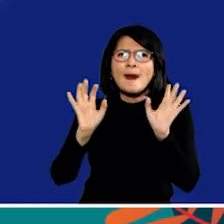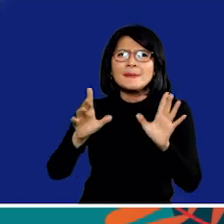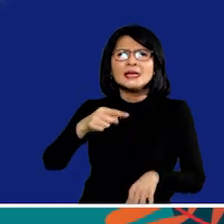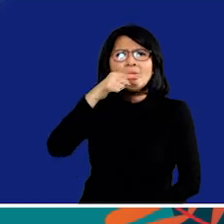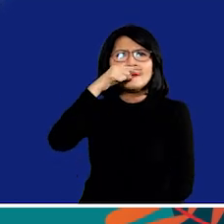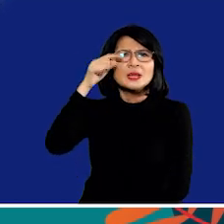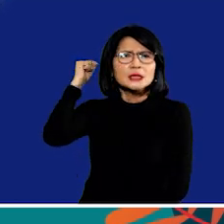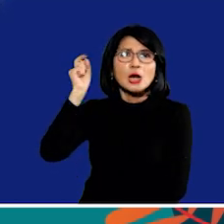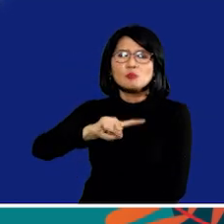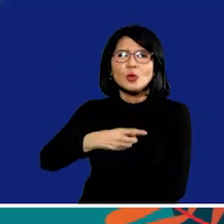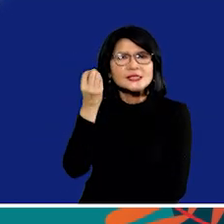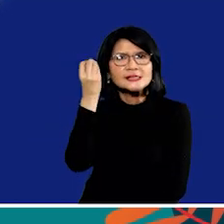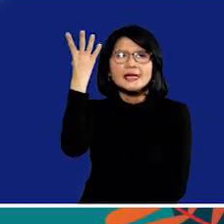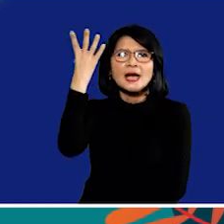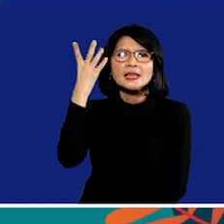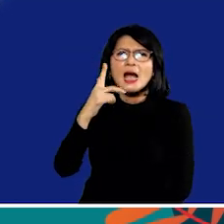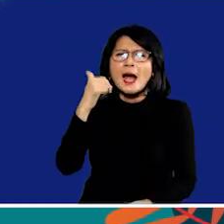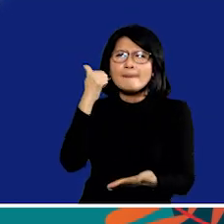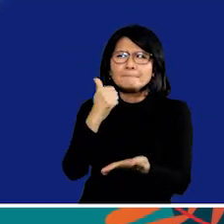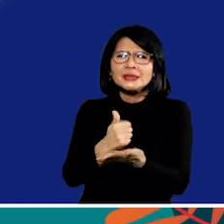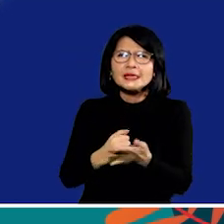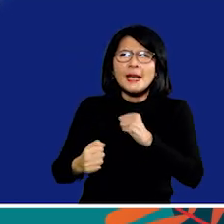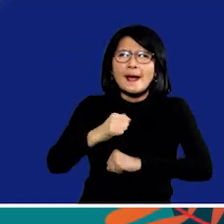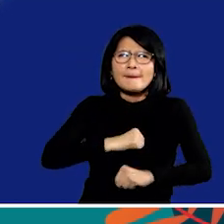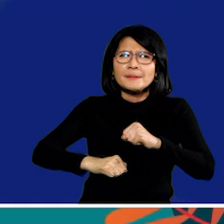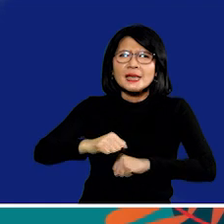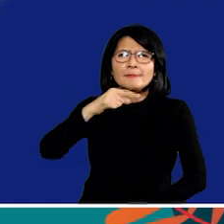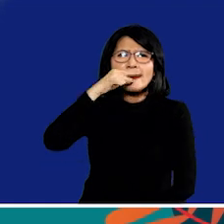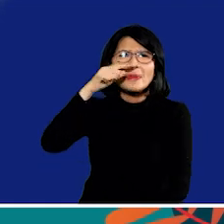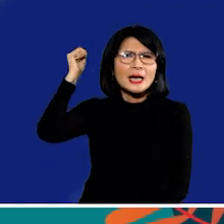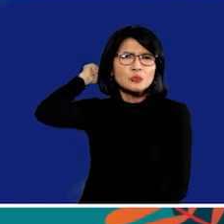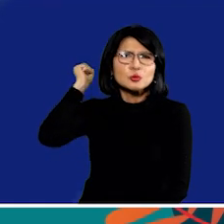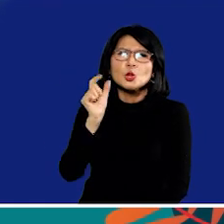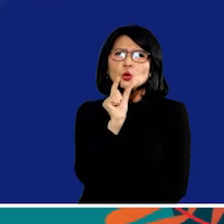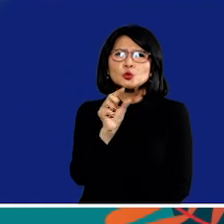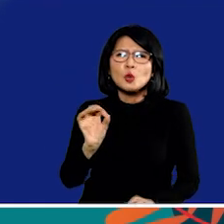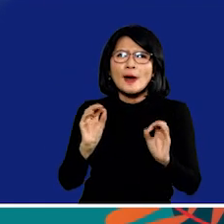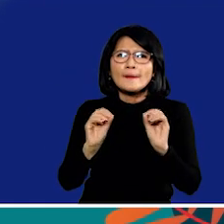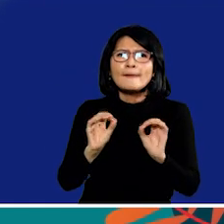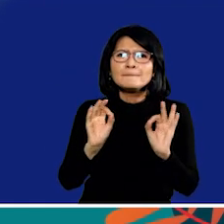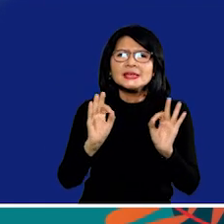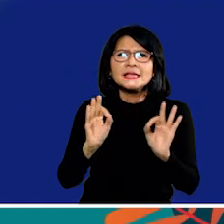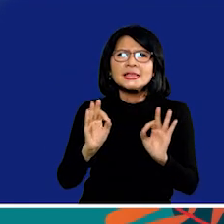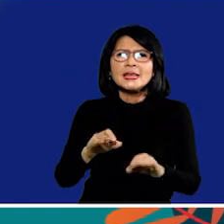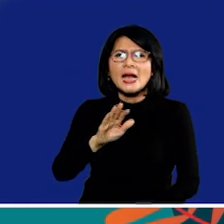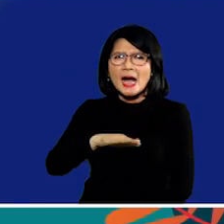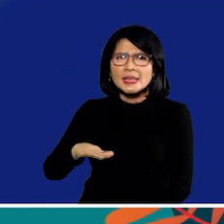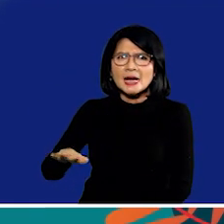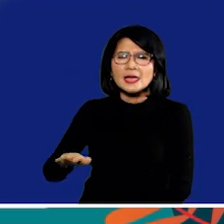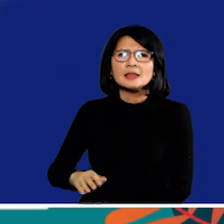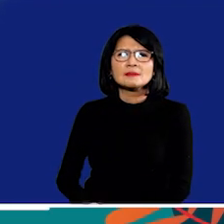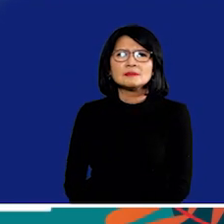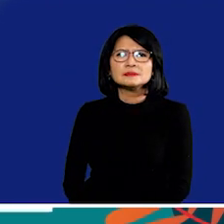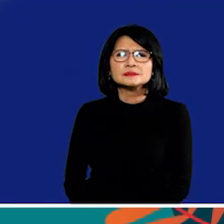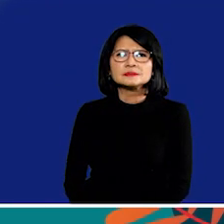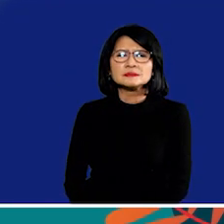mulai menyadari betapa pentingnya peran mereka dalam pendidikan anak, pendidikan baik kognitif maupun pendidikan karakter